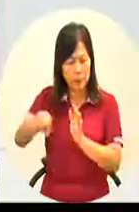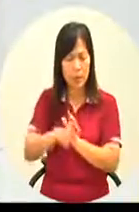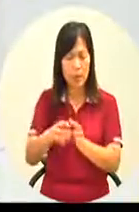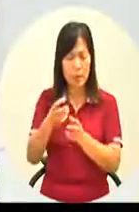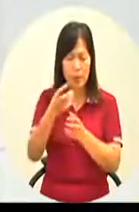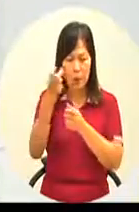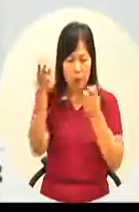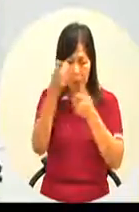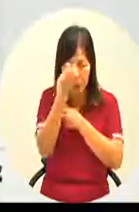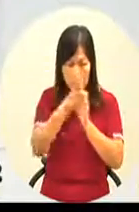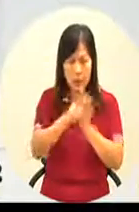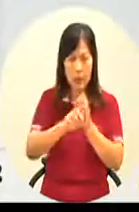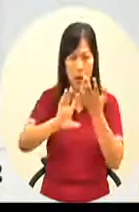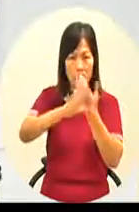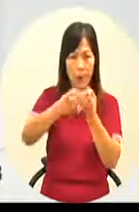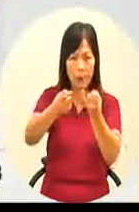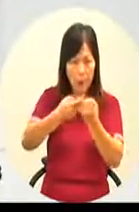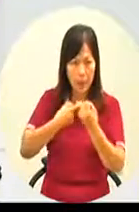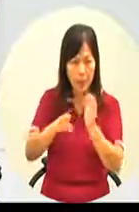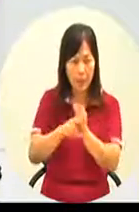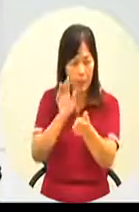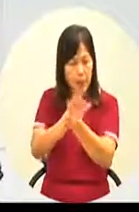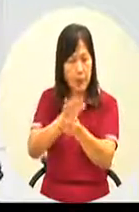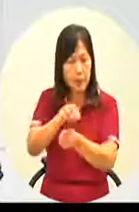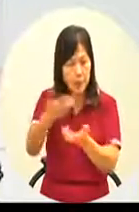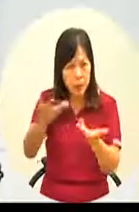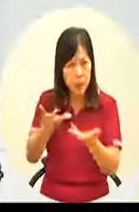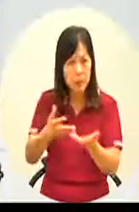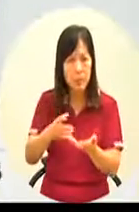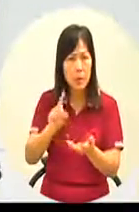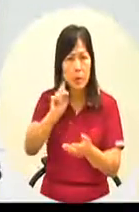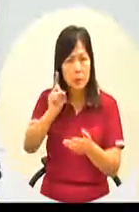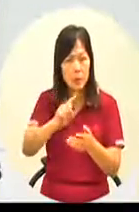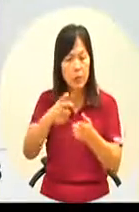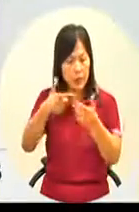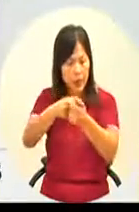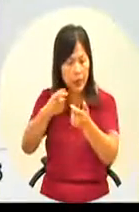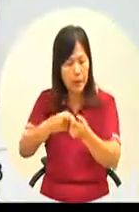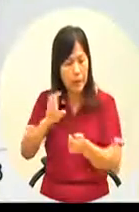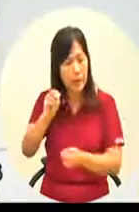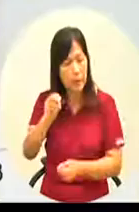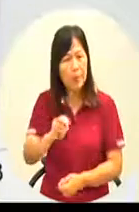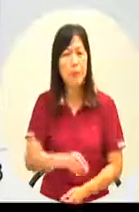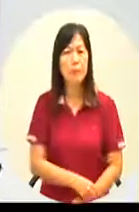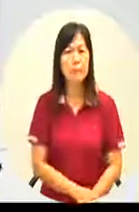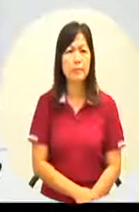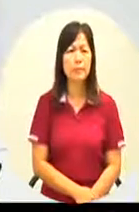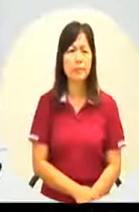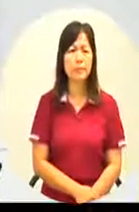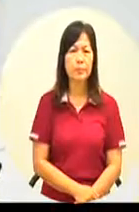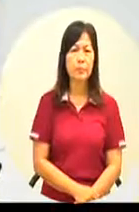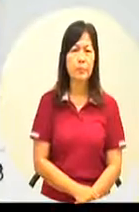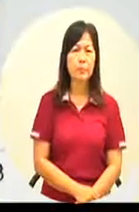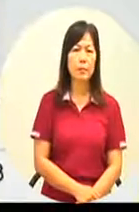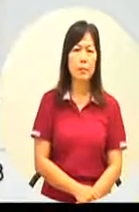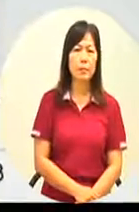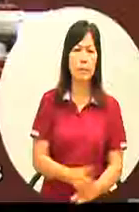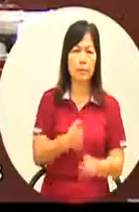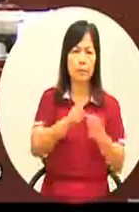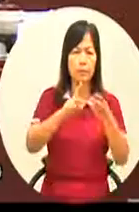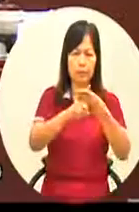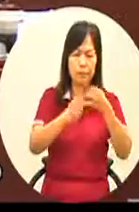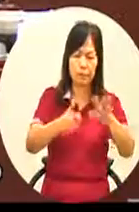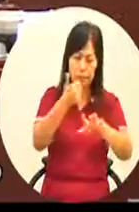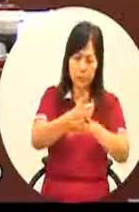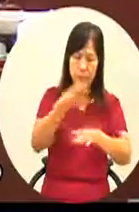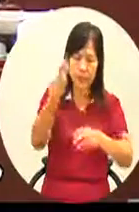的这个我们的辅导的问题，你是不是有没有什么样的因应的策略来答复一下来？ 谢谢主席，也谢